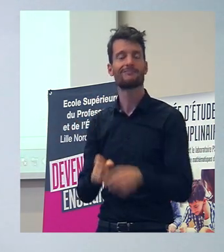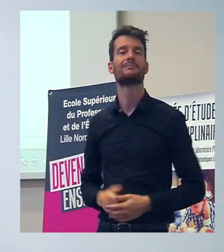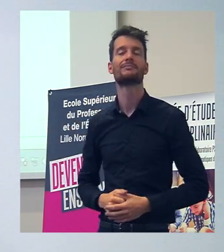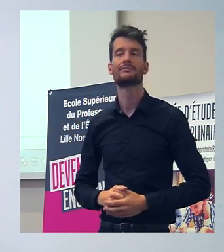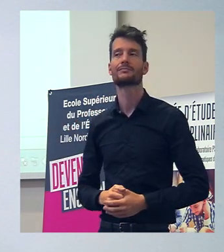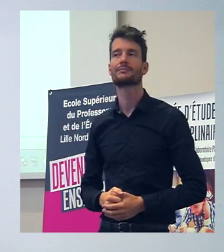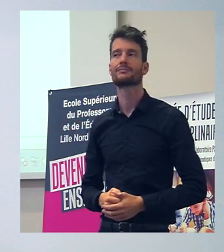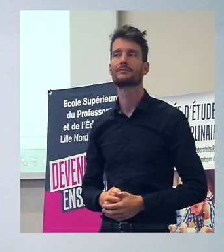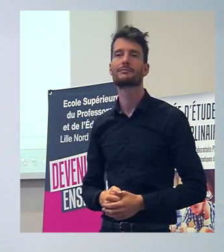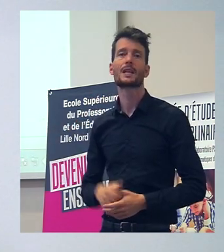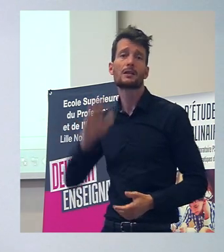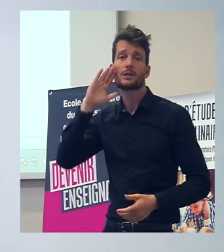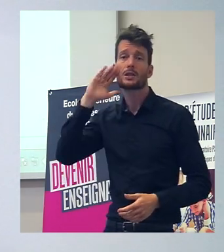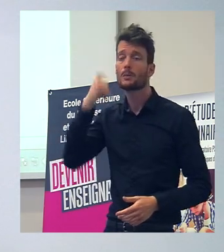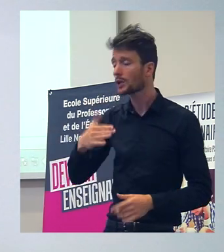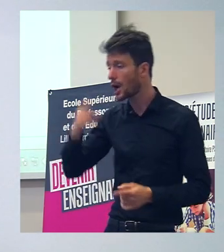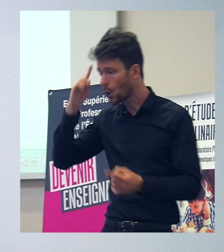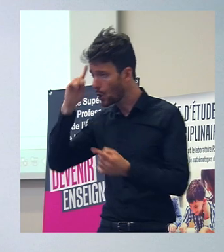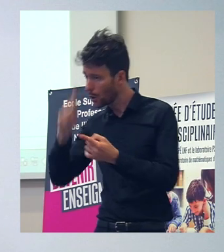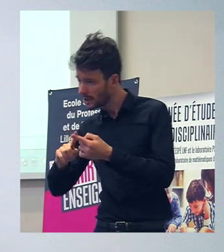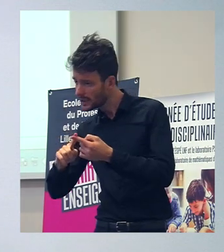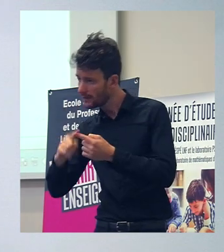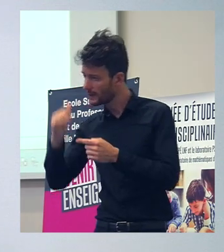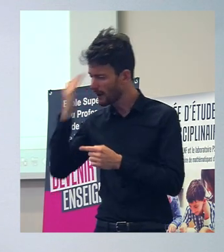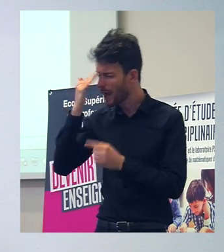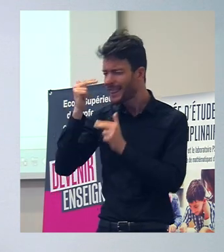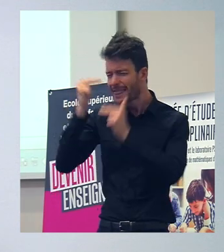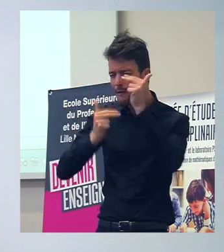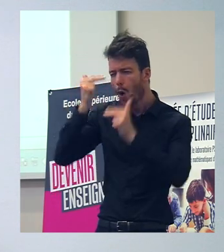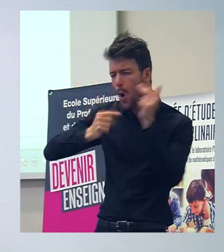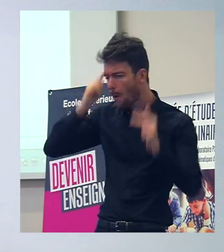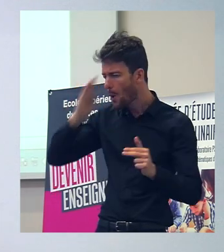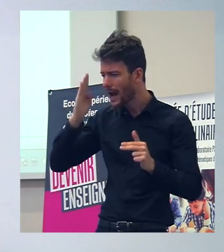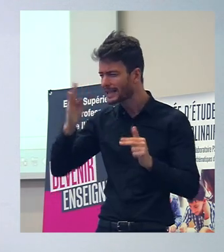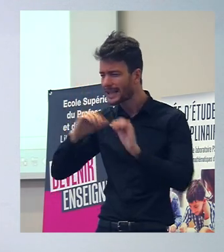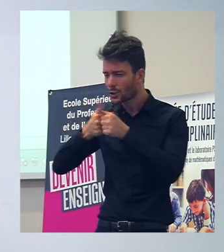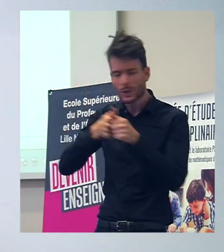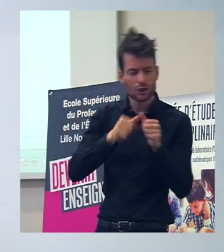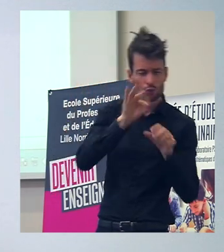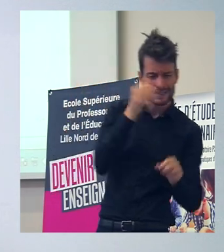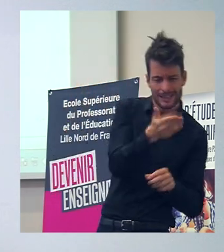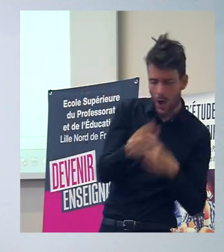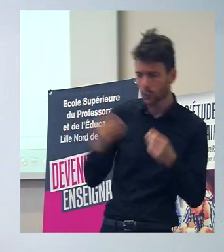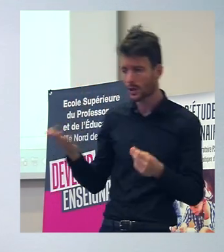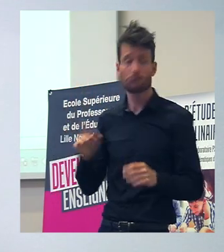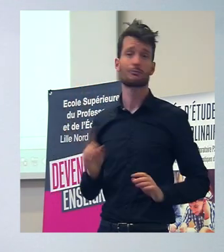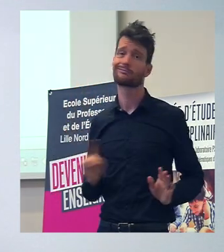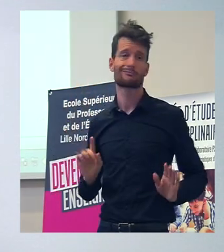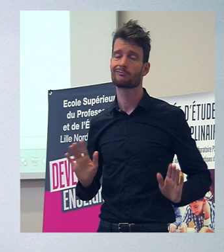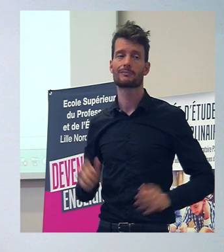de diagnostiquer un niveau de moralité en fonction de l'issue choisie.